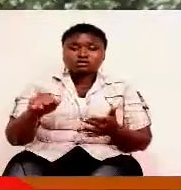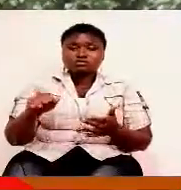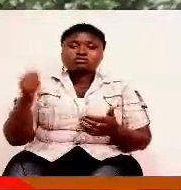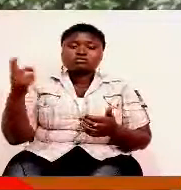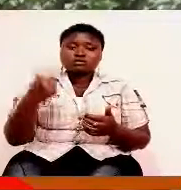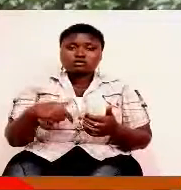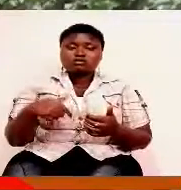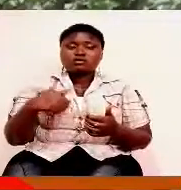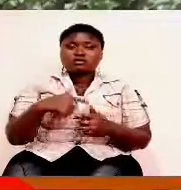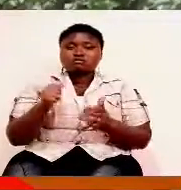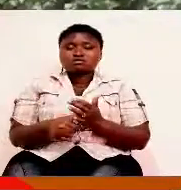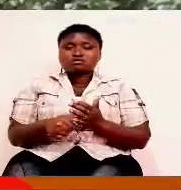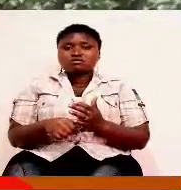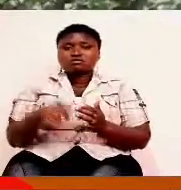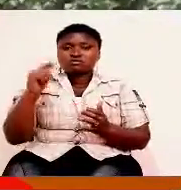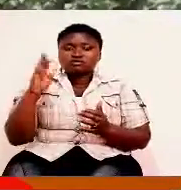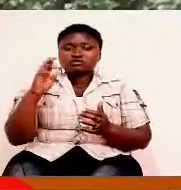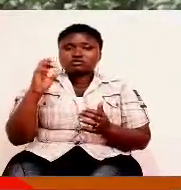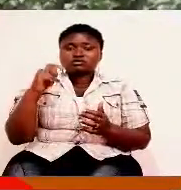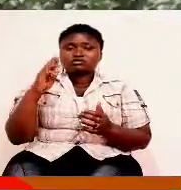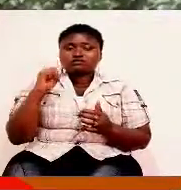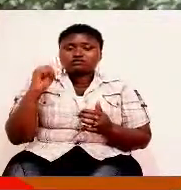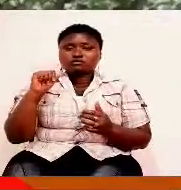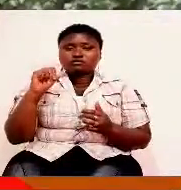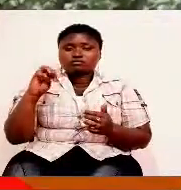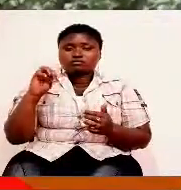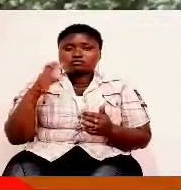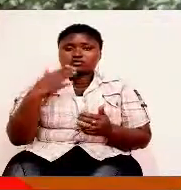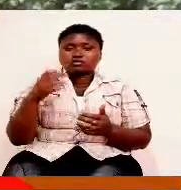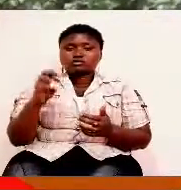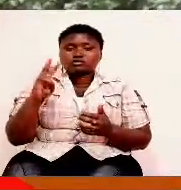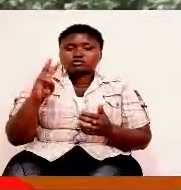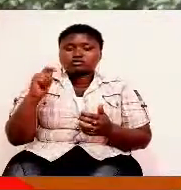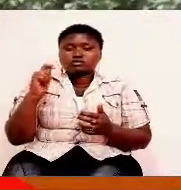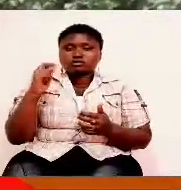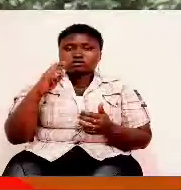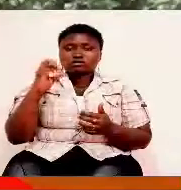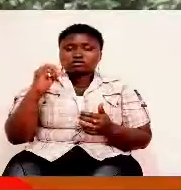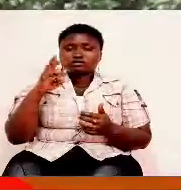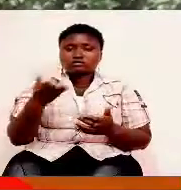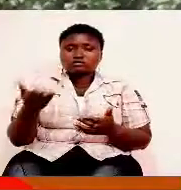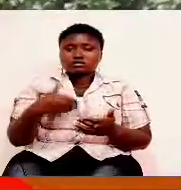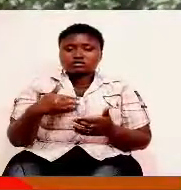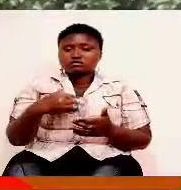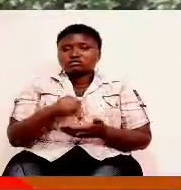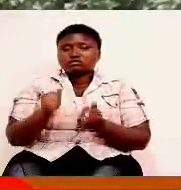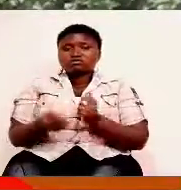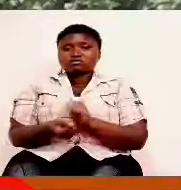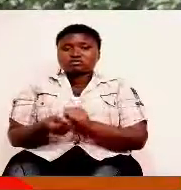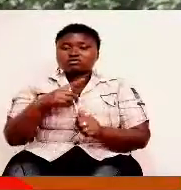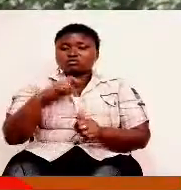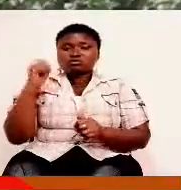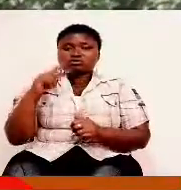thĩna ningĩ twacoka kuo ũrĩa wacoka tũkerwo atĩ transformer nĩ ĩronekire no rĩu ningĩ anga nĩ ĩrathire gĩthumo